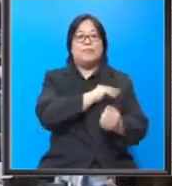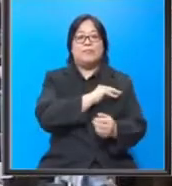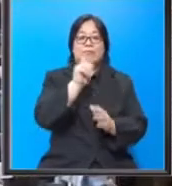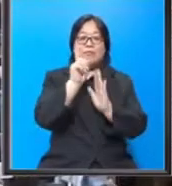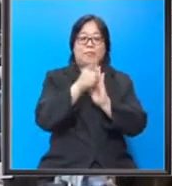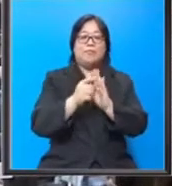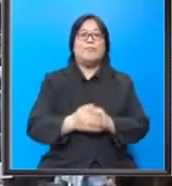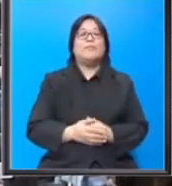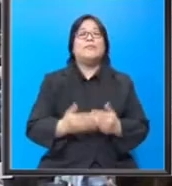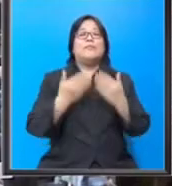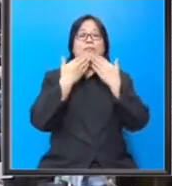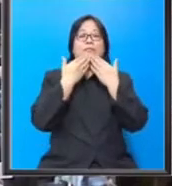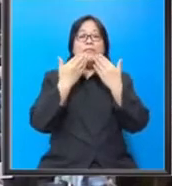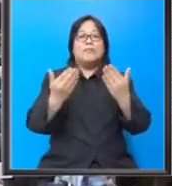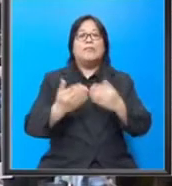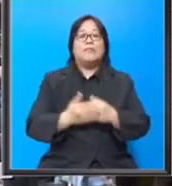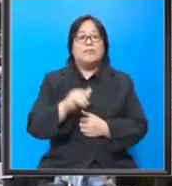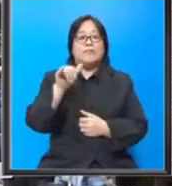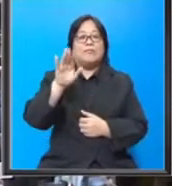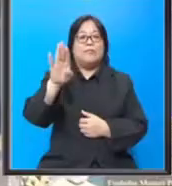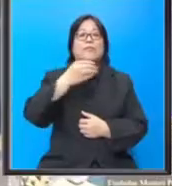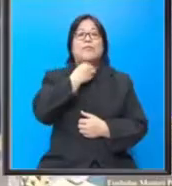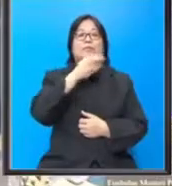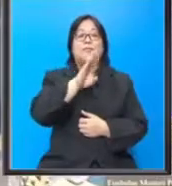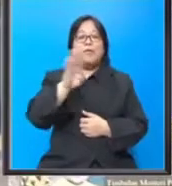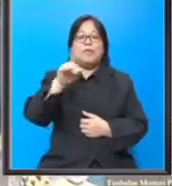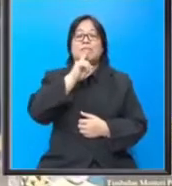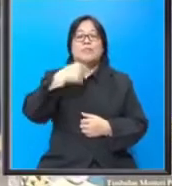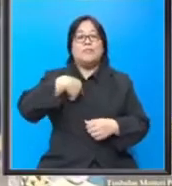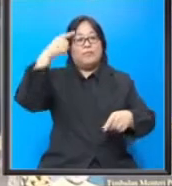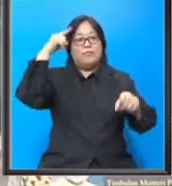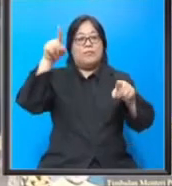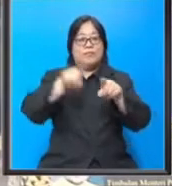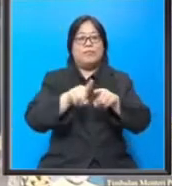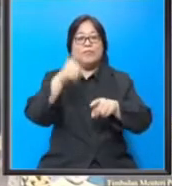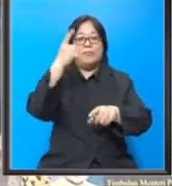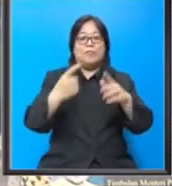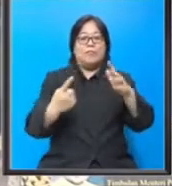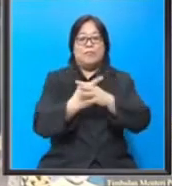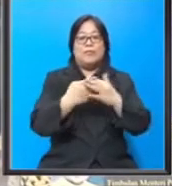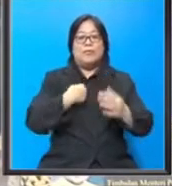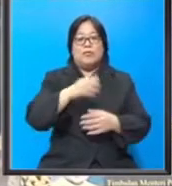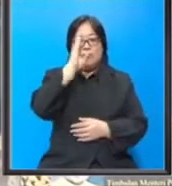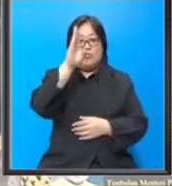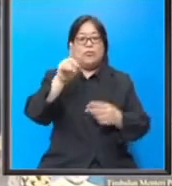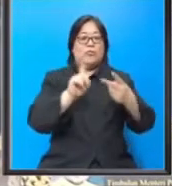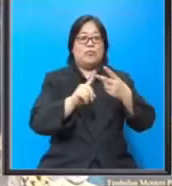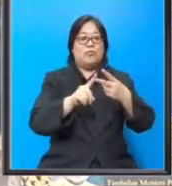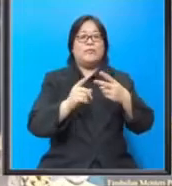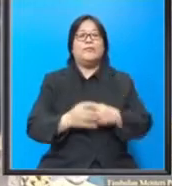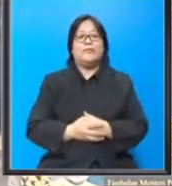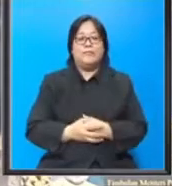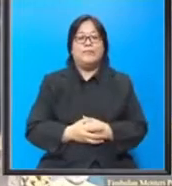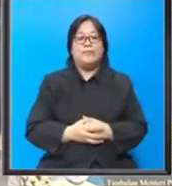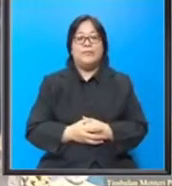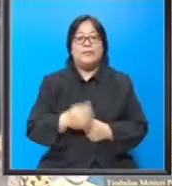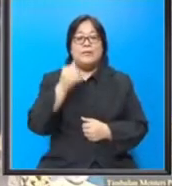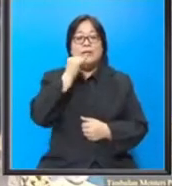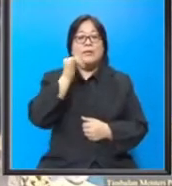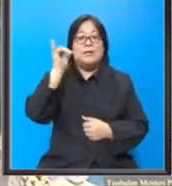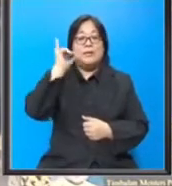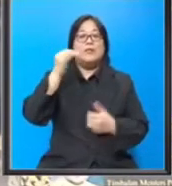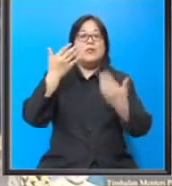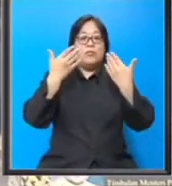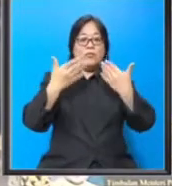v1nya Makasih yang bermain khobar asiabet7 dengan selain bangkitkan sih Terus pada soalan yang kedua dahulu as